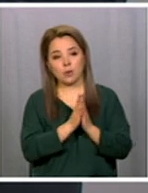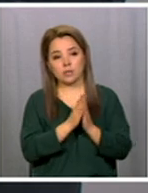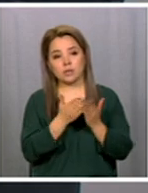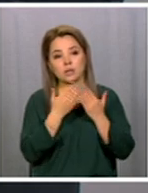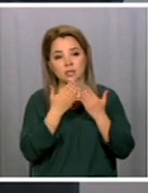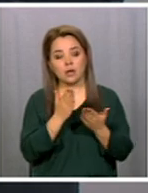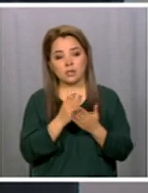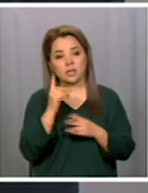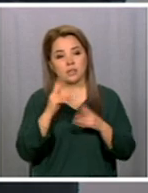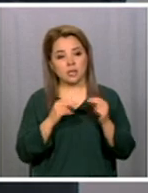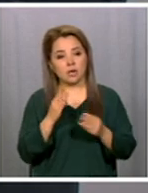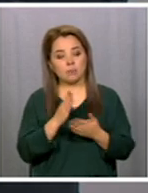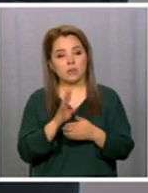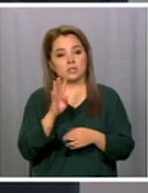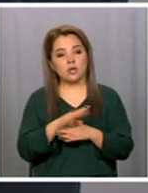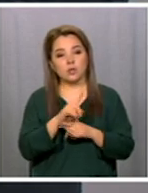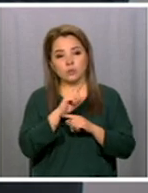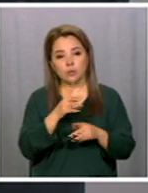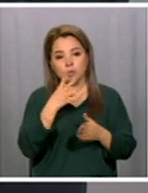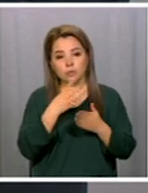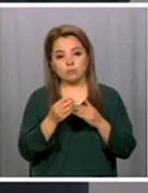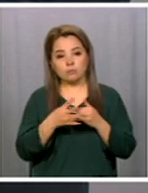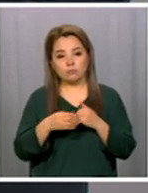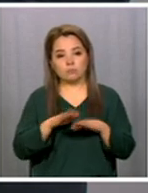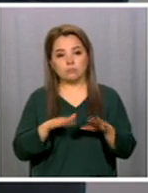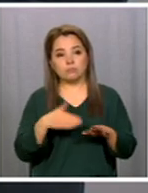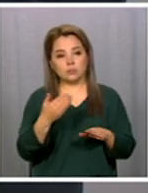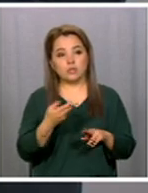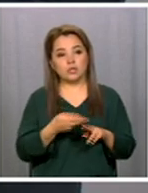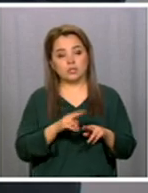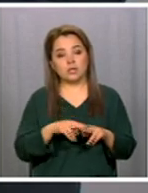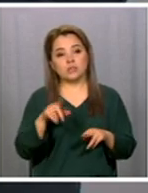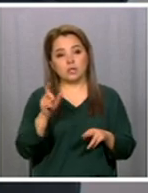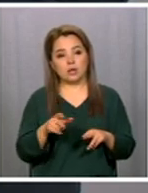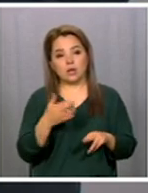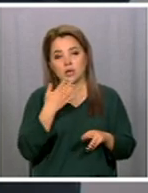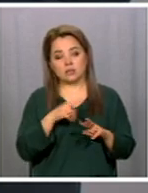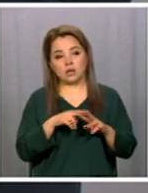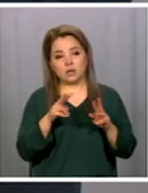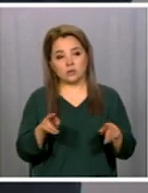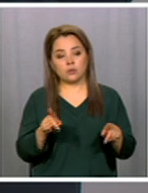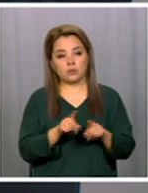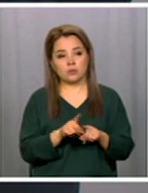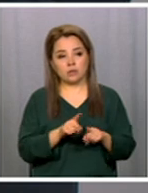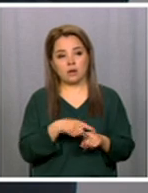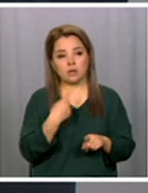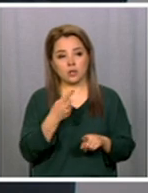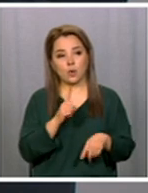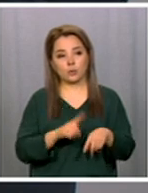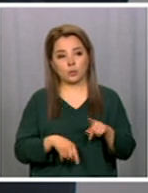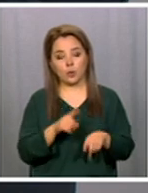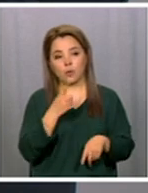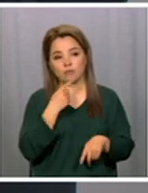надеется, что командир не расстреляет своего земляка, человека одной национальности, одной крови.